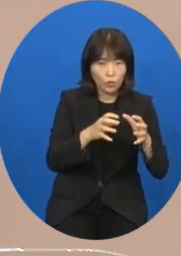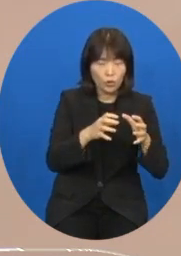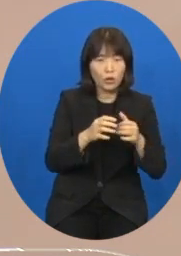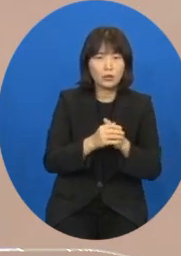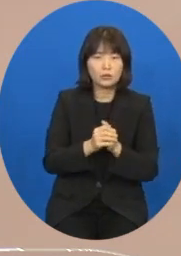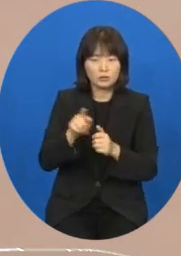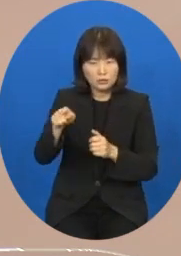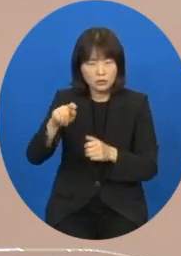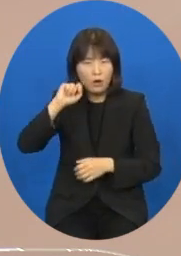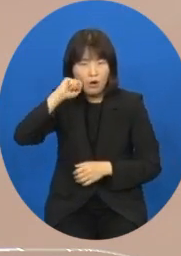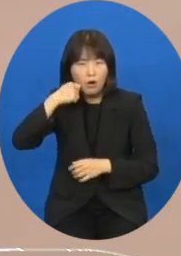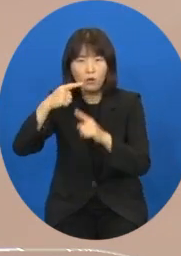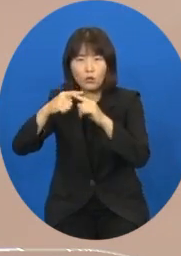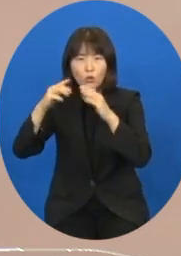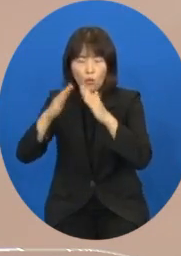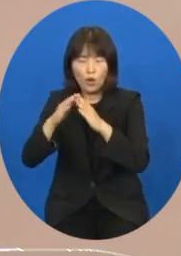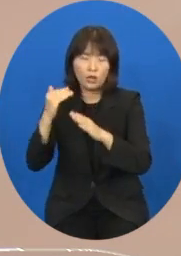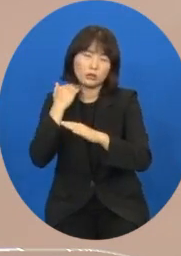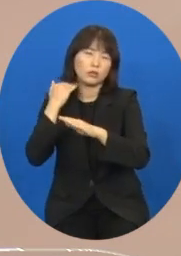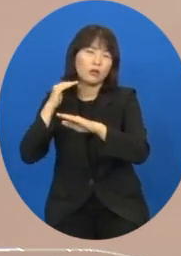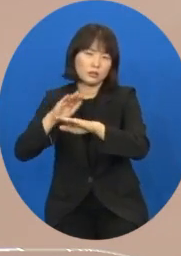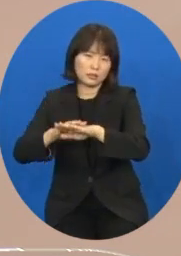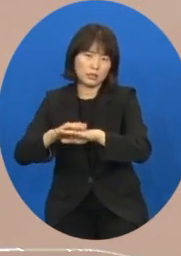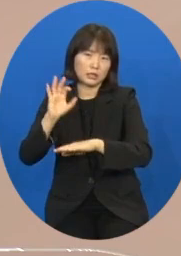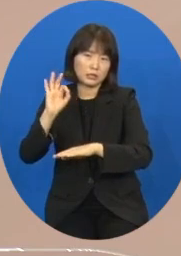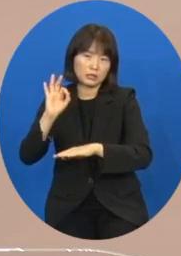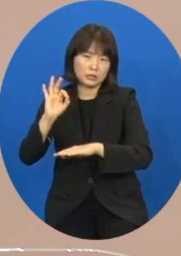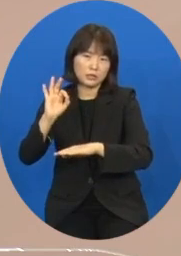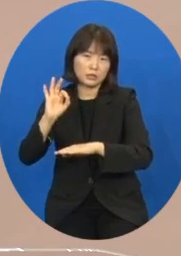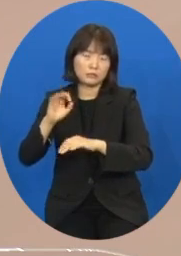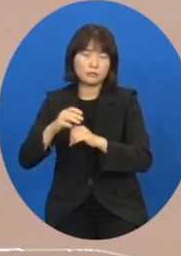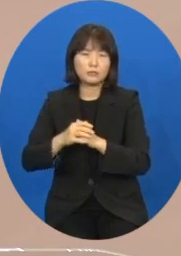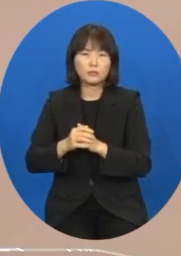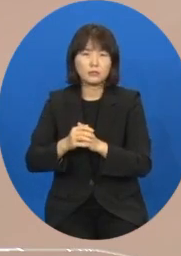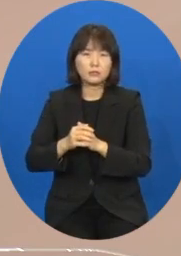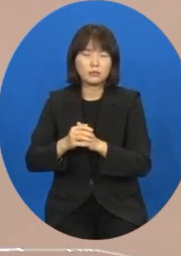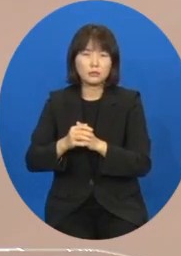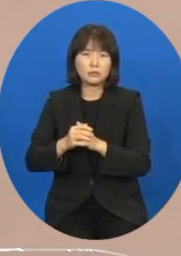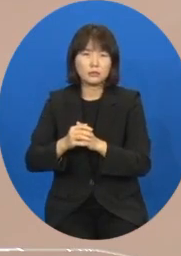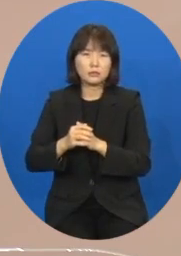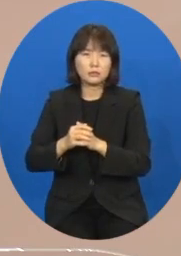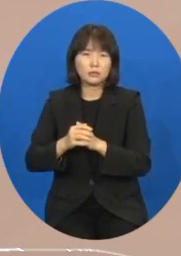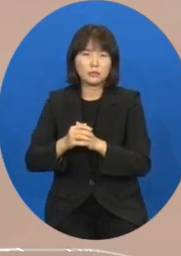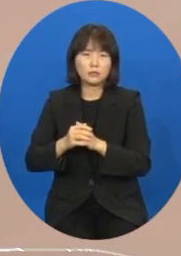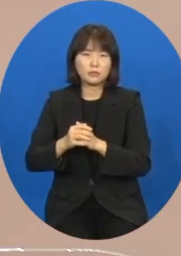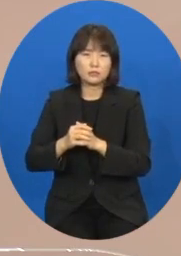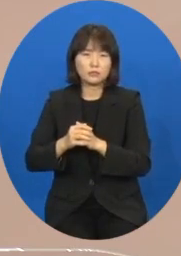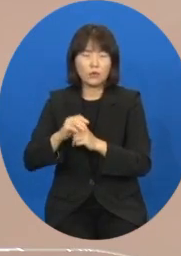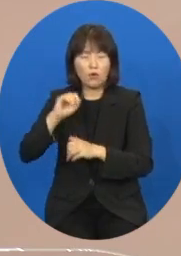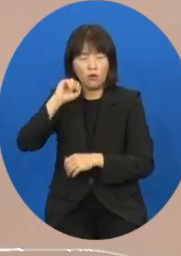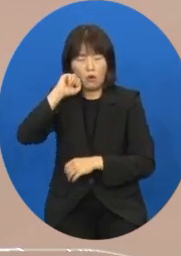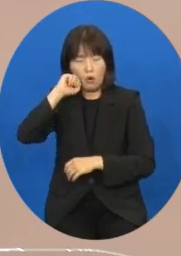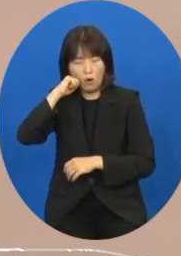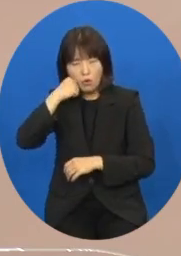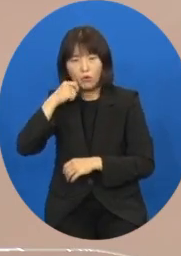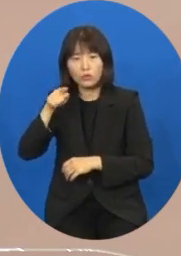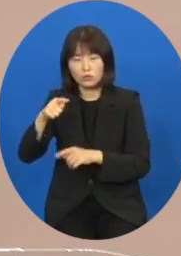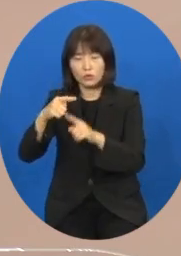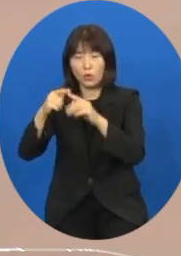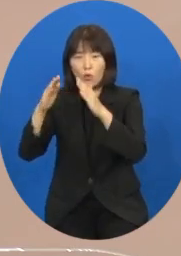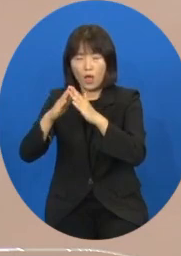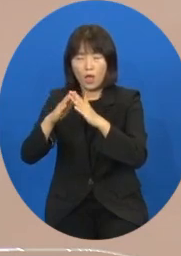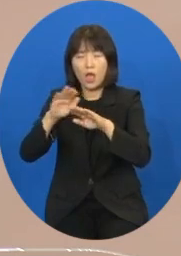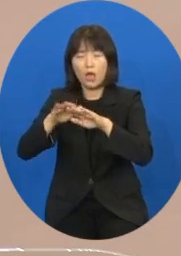미자립 교회 전세 때문에 그렇게 무거운 짐을 지고 있는 하나씩 하나씩 우리 좀 해결해